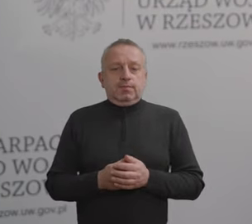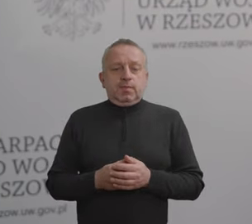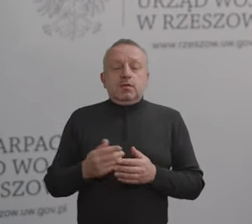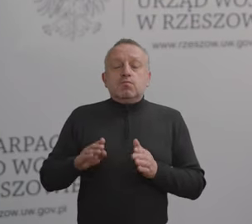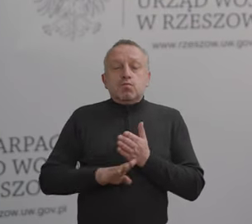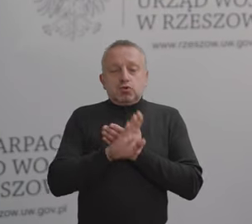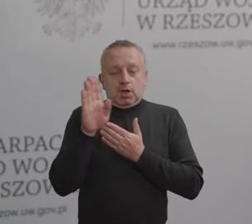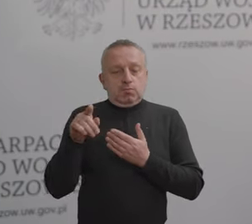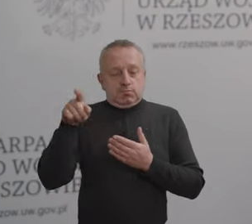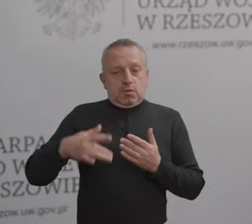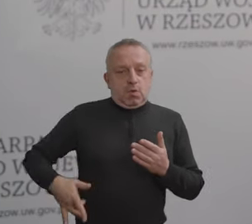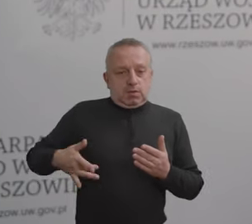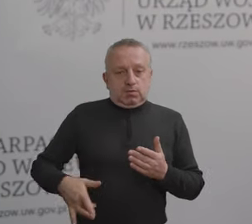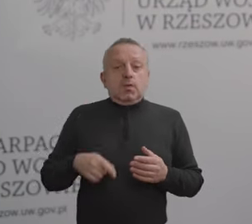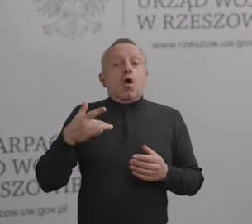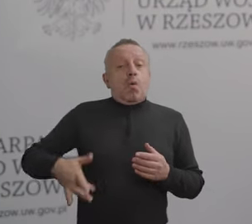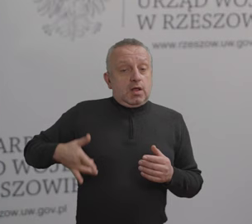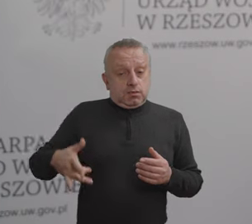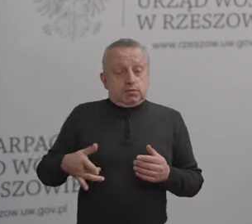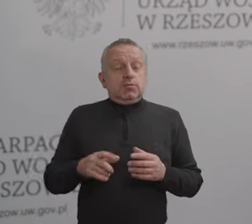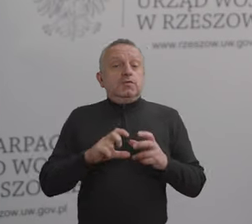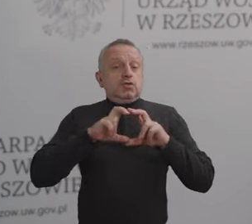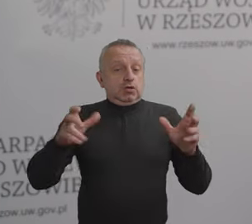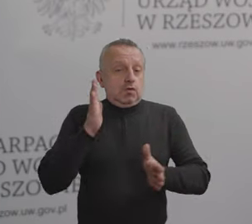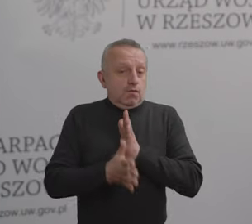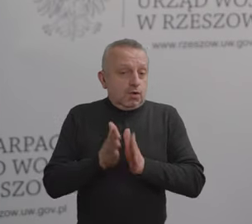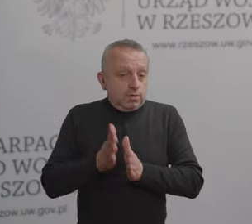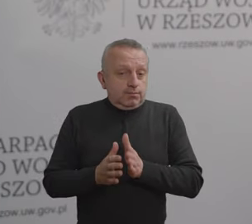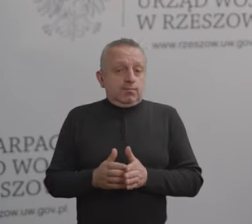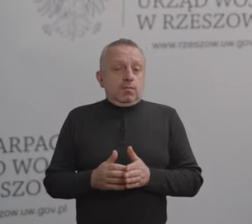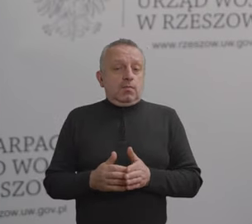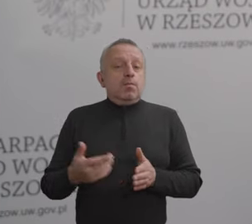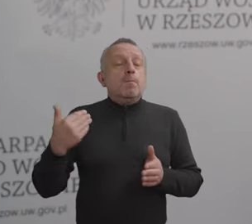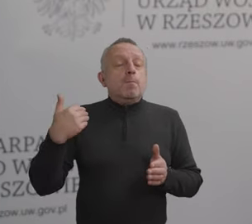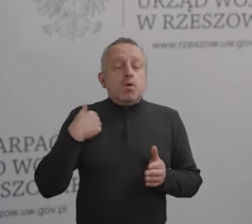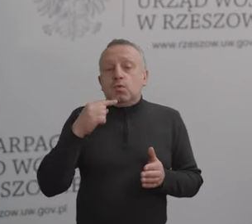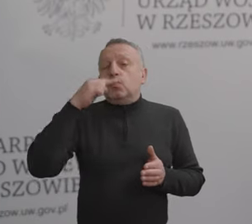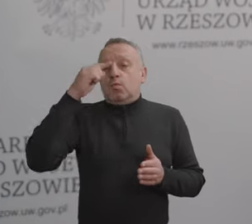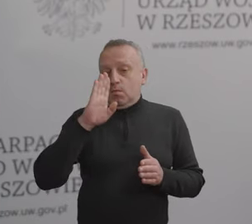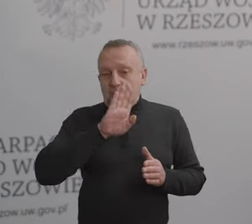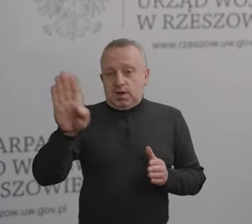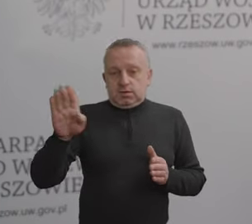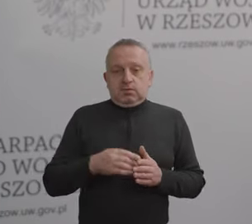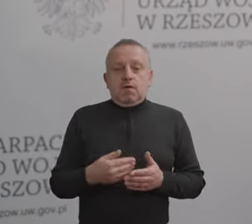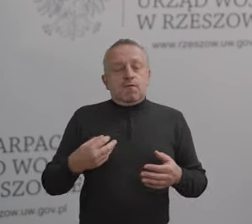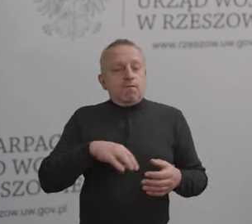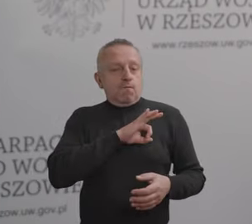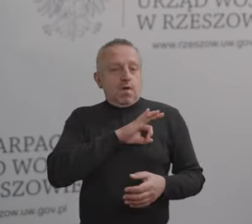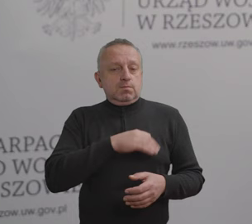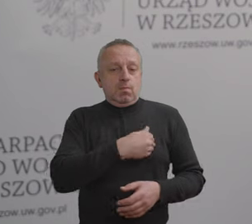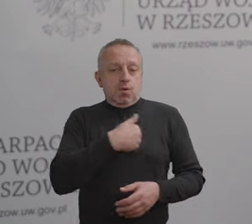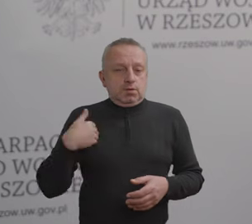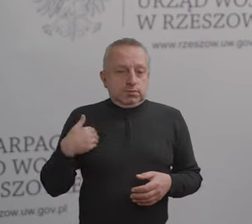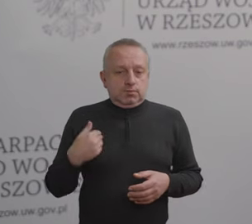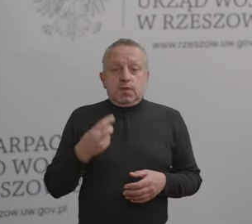Zamek w Łańcucie. Łańcut bowiem w okresie międzywojennym był miejscem z dumą pokazywanym przez ówczesne władze polskie